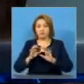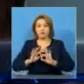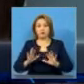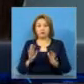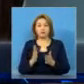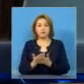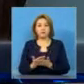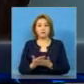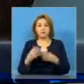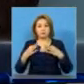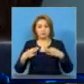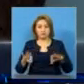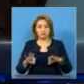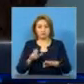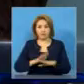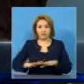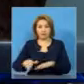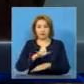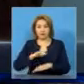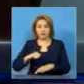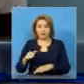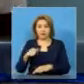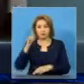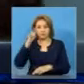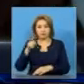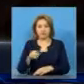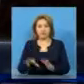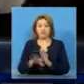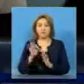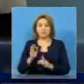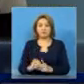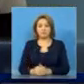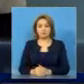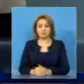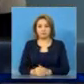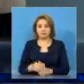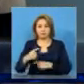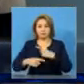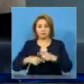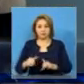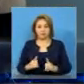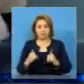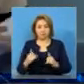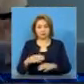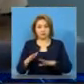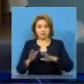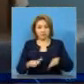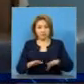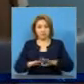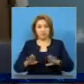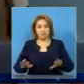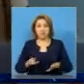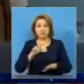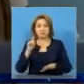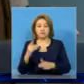бұлар халқымызды өздері біледі кімге дауыс беретін. Енді халқымның болашағы үшін, жастардың болашағы үшін, кейінгі жастарға осы